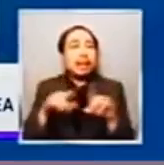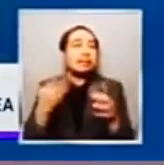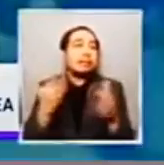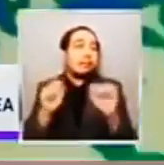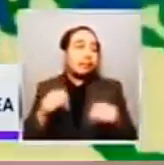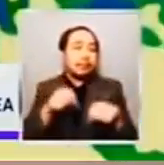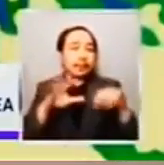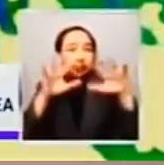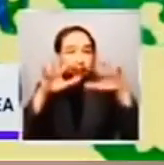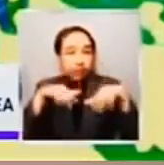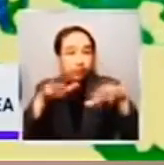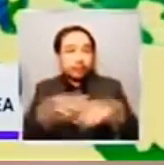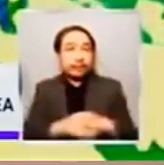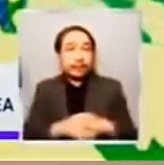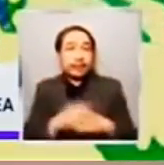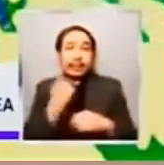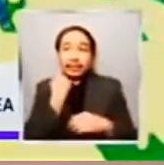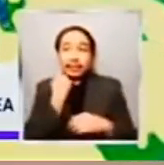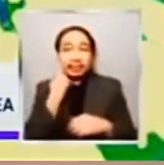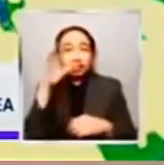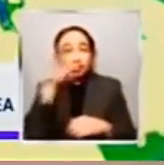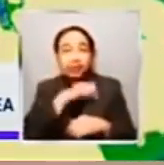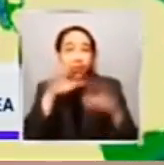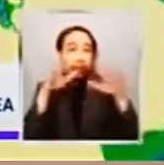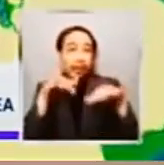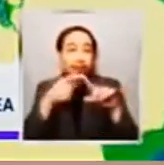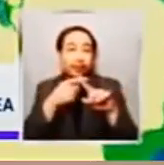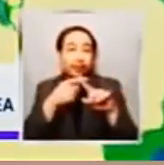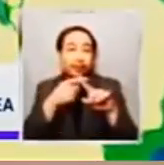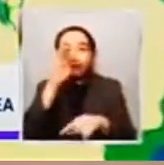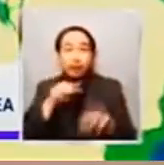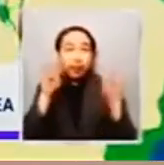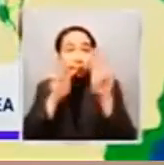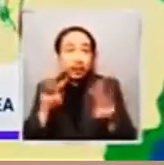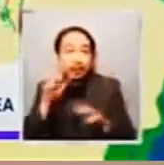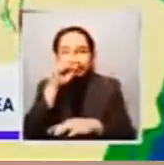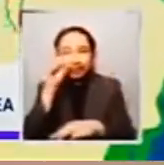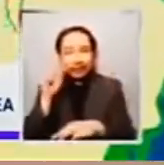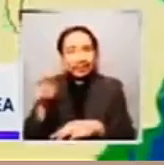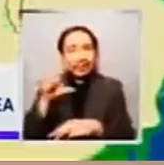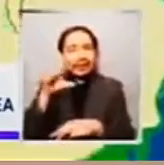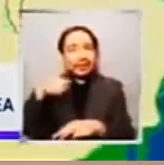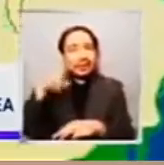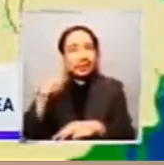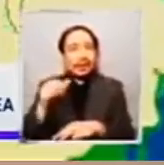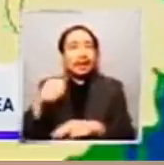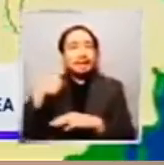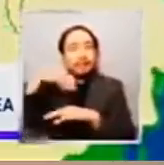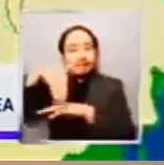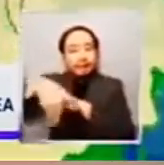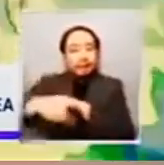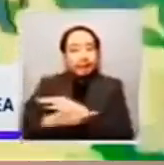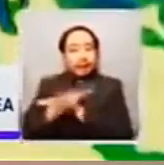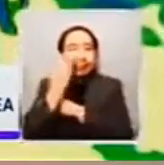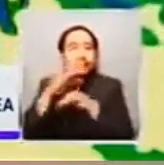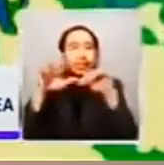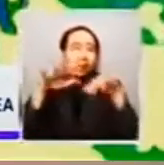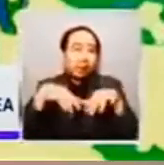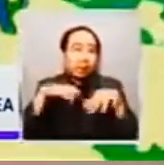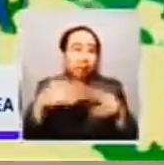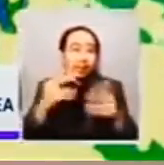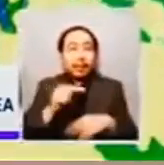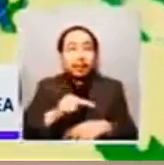Sa latest rainfall forecast ng Metro Weather, dahil po sa low pressure area, magdamag na magiging maulan sa mga rehiyon ng Northern